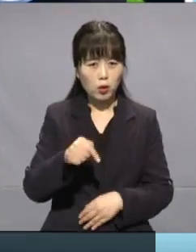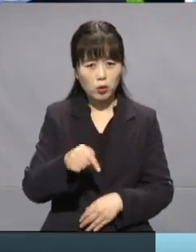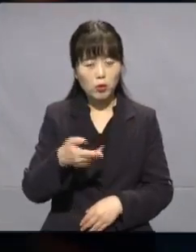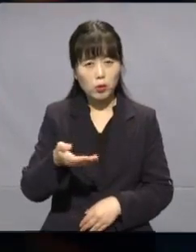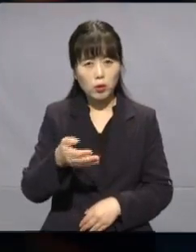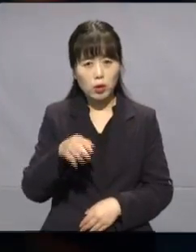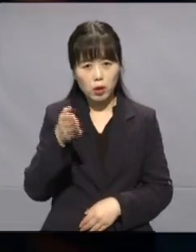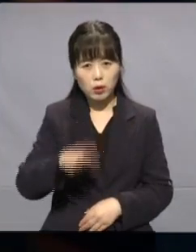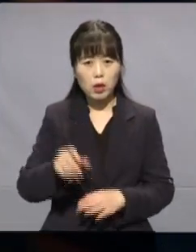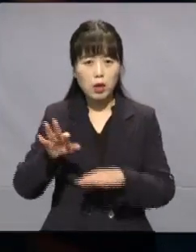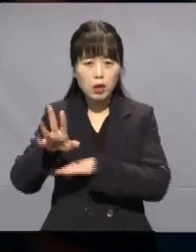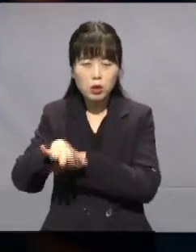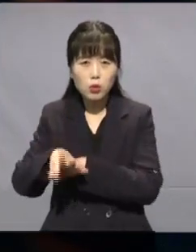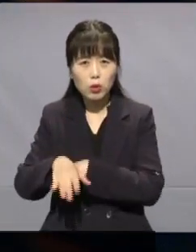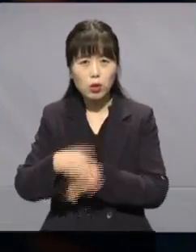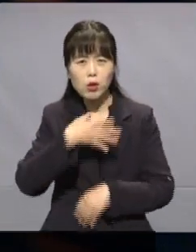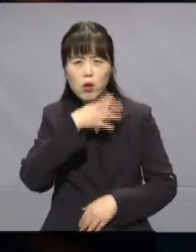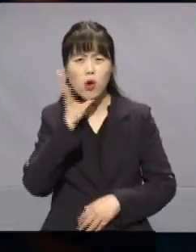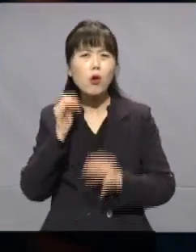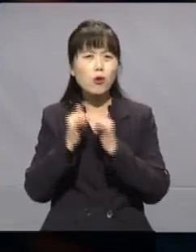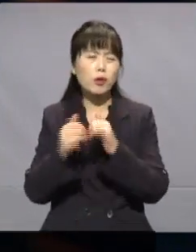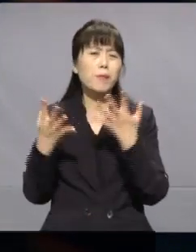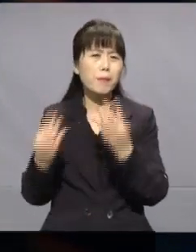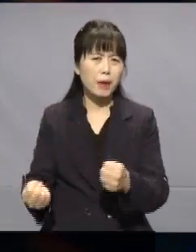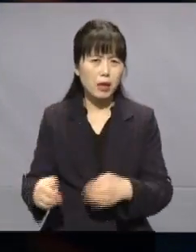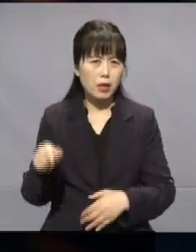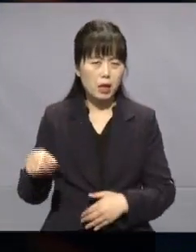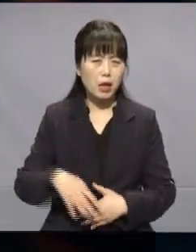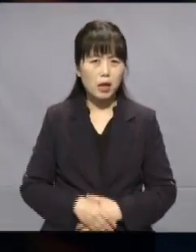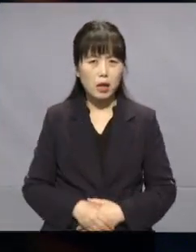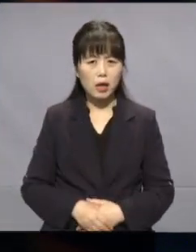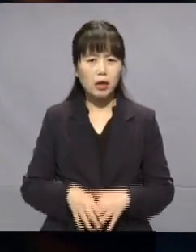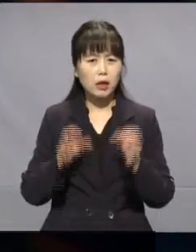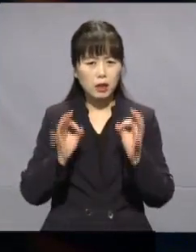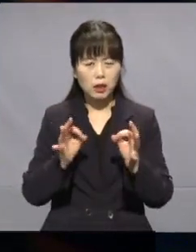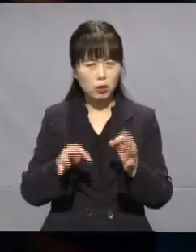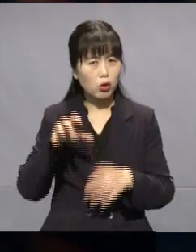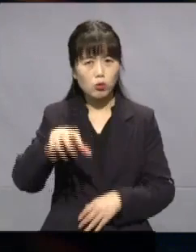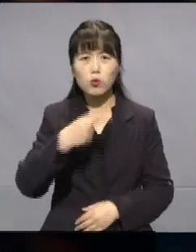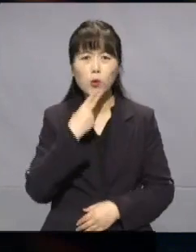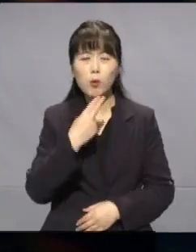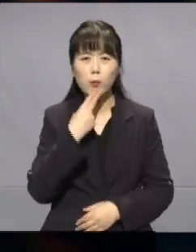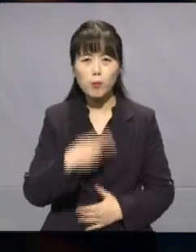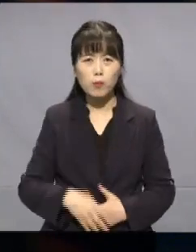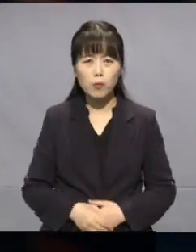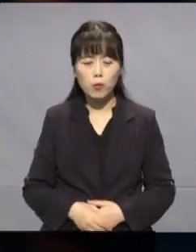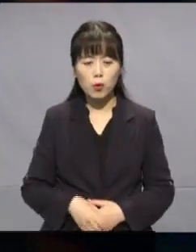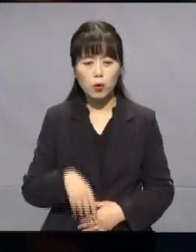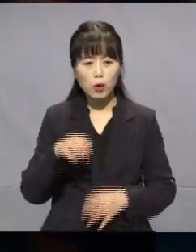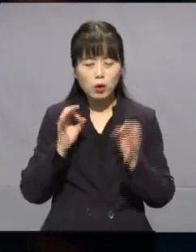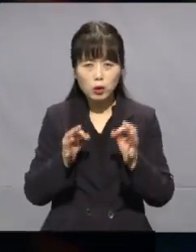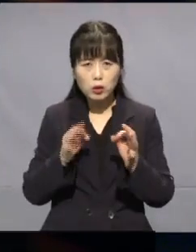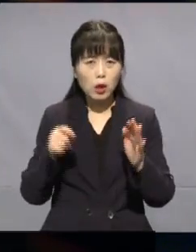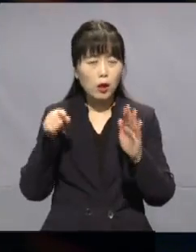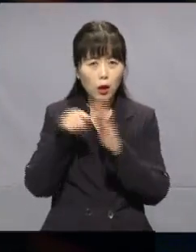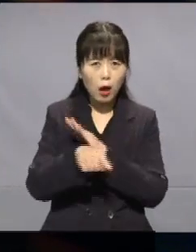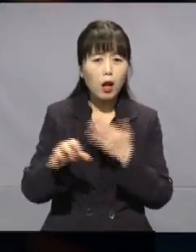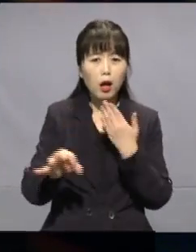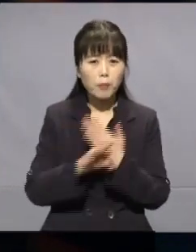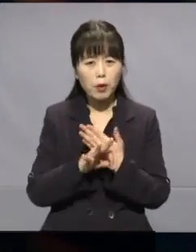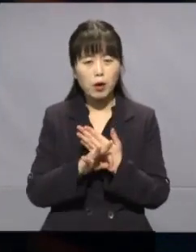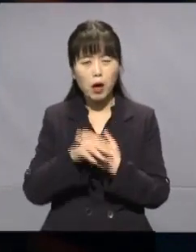사실 시골에는 연로하신 분들이 굉장히 많지 않습니까 이것은 은행 지점들도 없어요 이분들은 은행 일을 한번 보려면